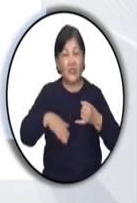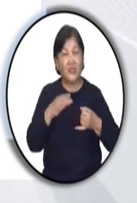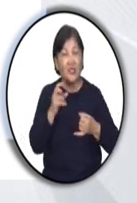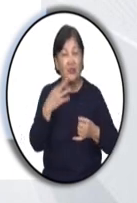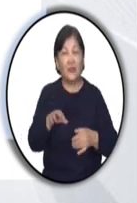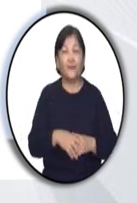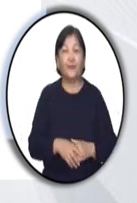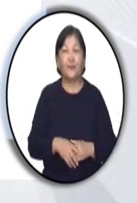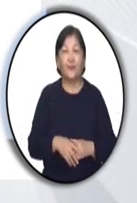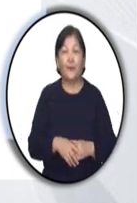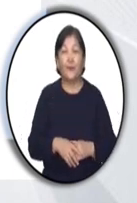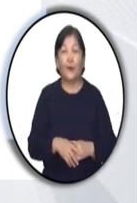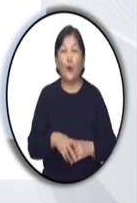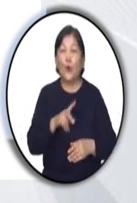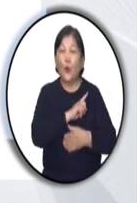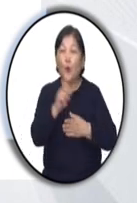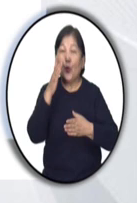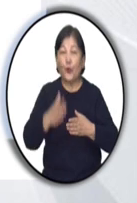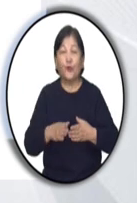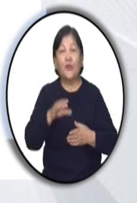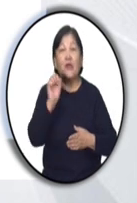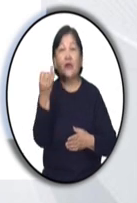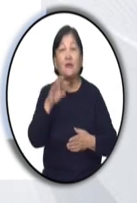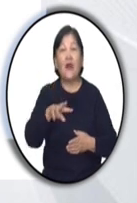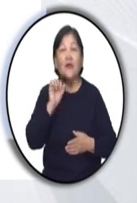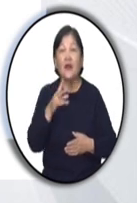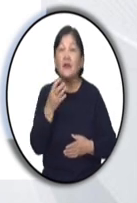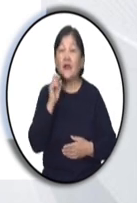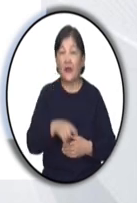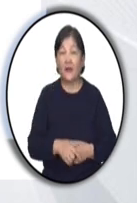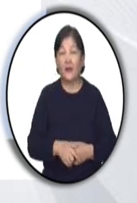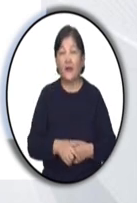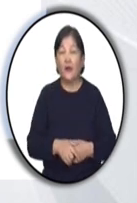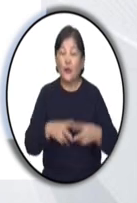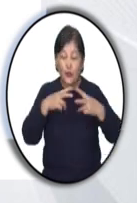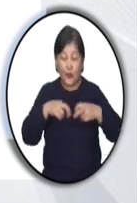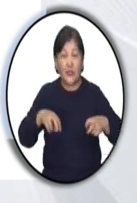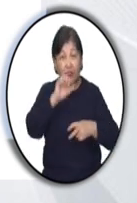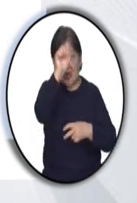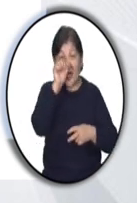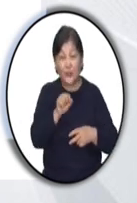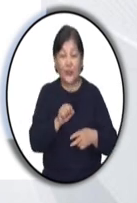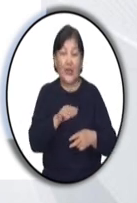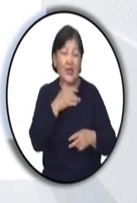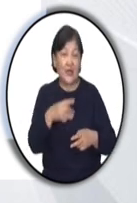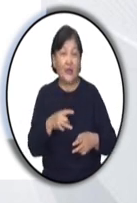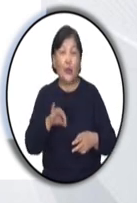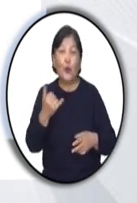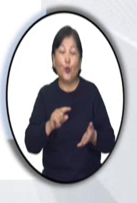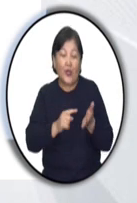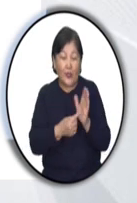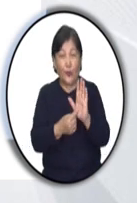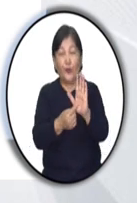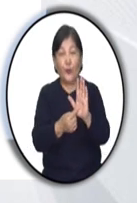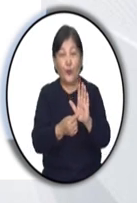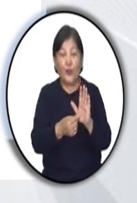хийдэг. За 5 дугаар шат буюу эцсийн шатнд нь үр дүнгээ тайлгнах. Өөр хэмэглэл судалсан